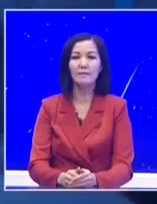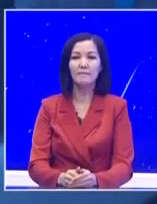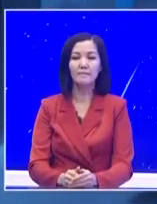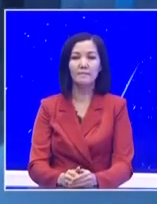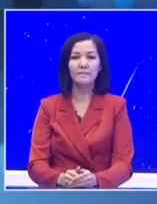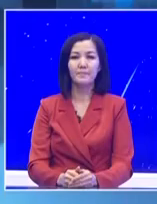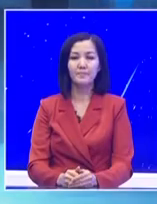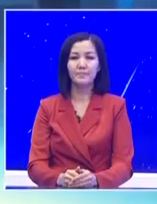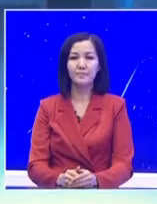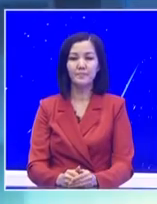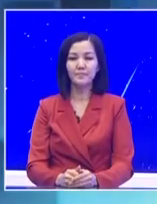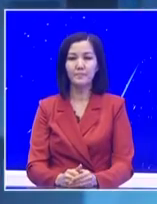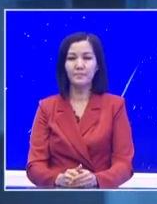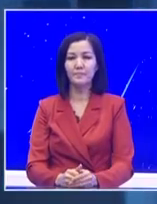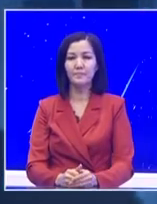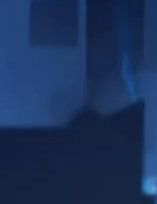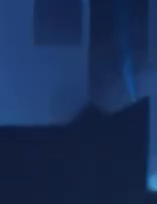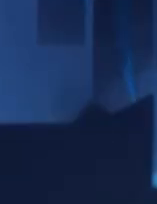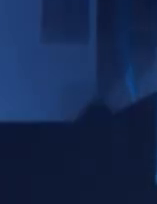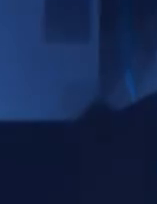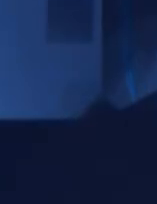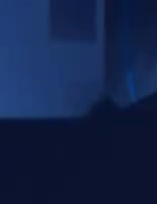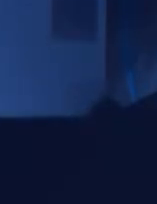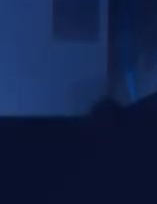Мәди Байбосынов, Жетісу телеарнасы.